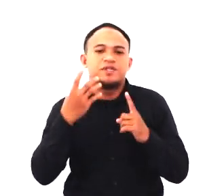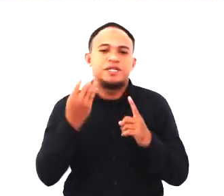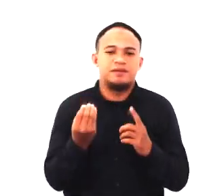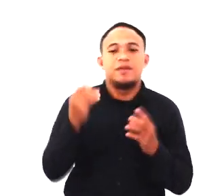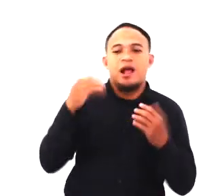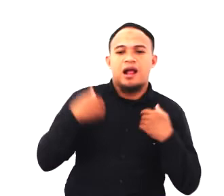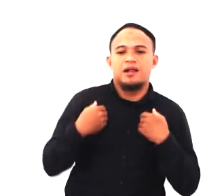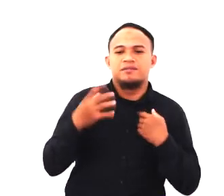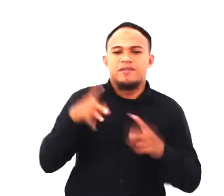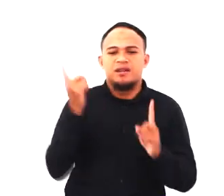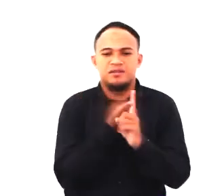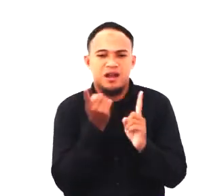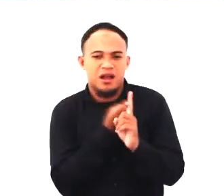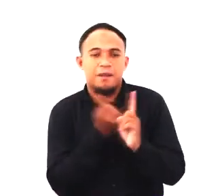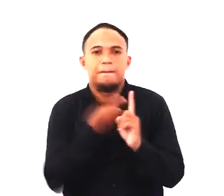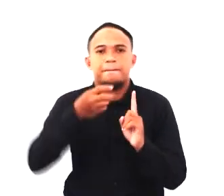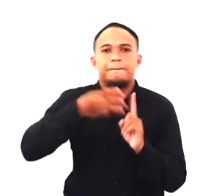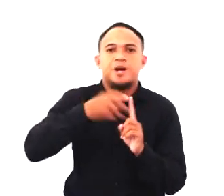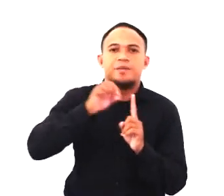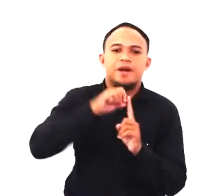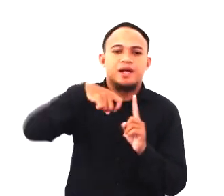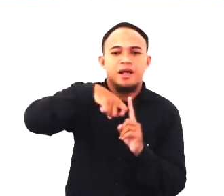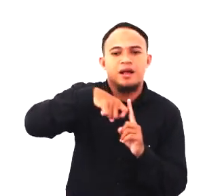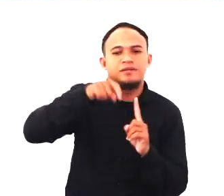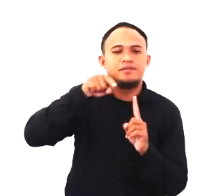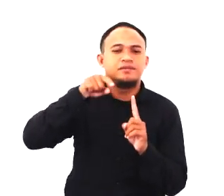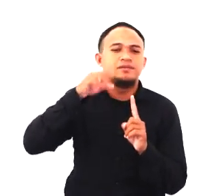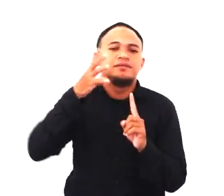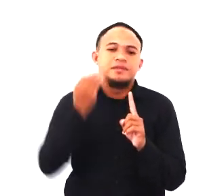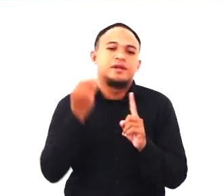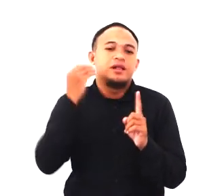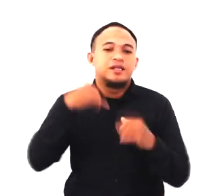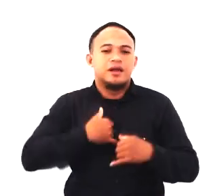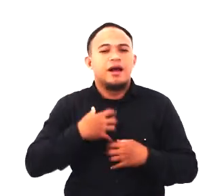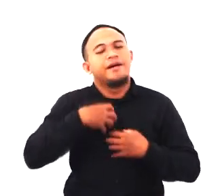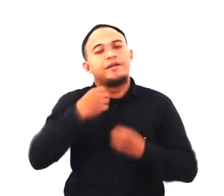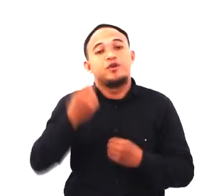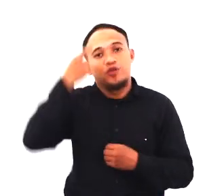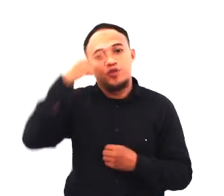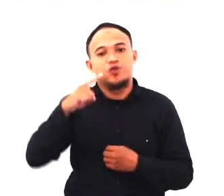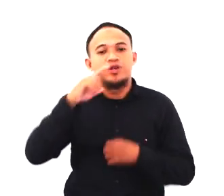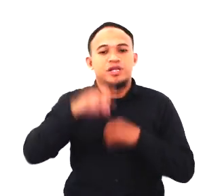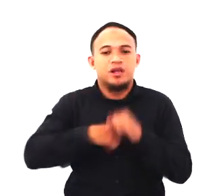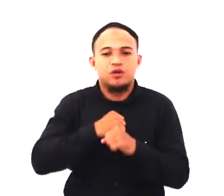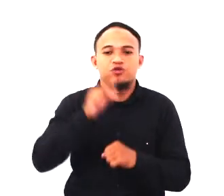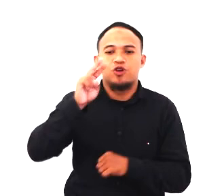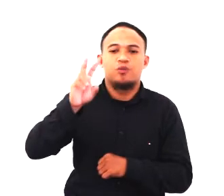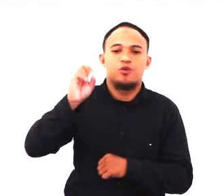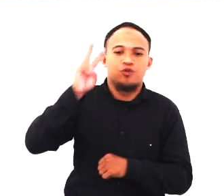Sudah dideteksi kontraktornya, kata berada di mana. Kurang kooperatif, ini ada penulisan PPK.